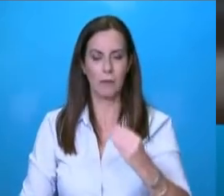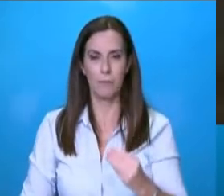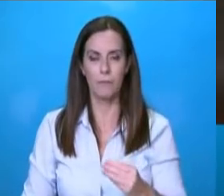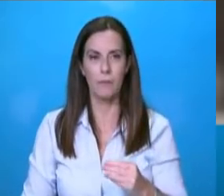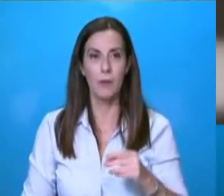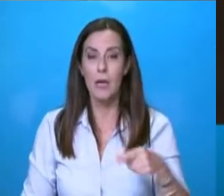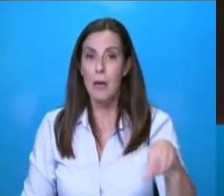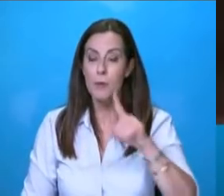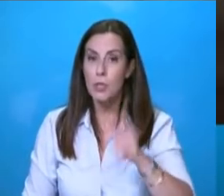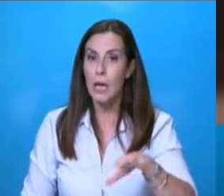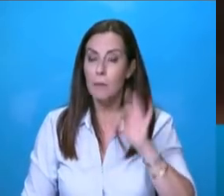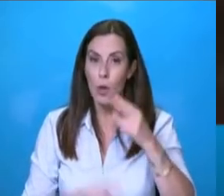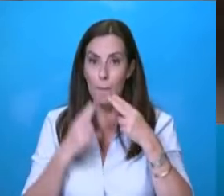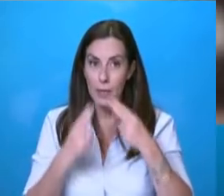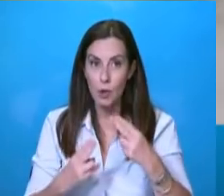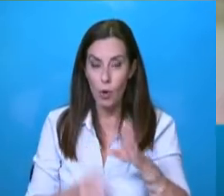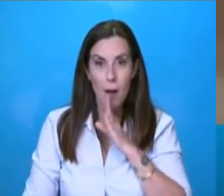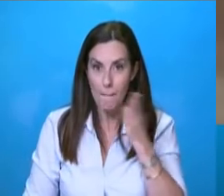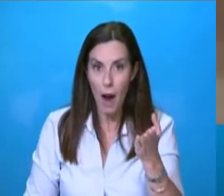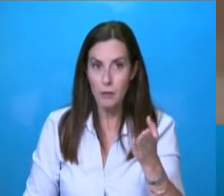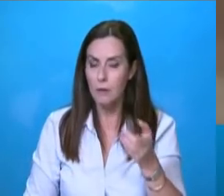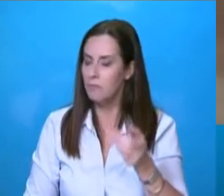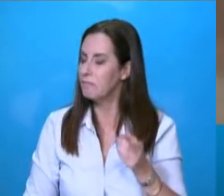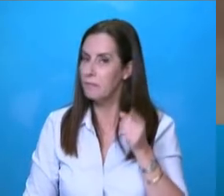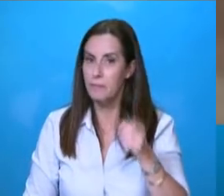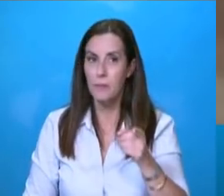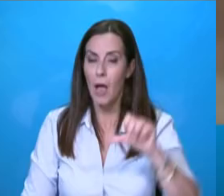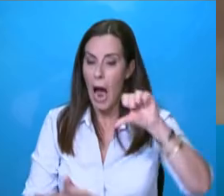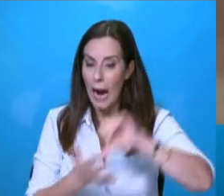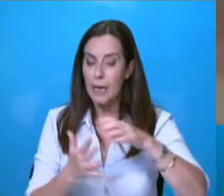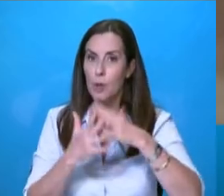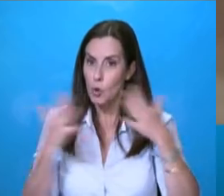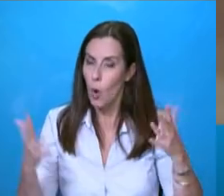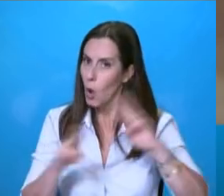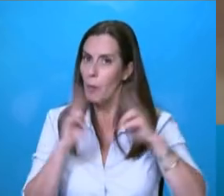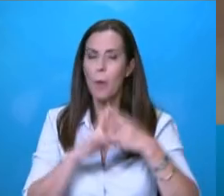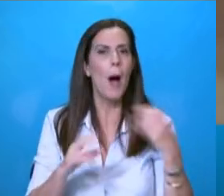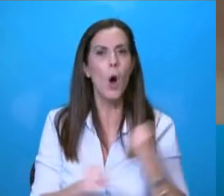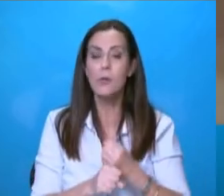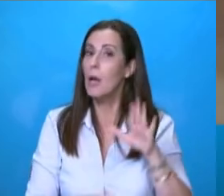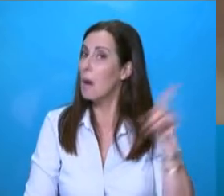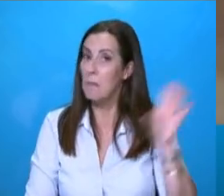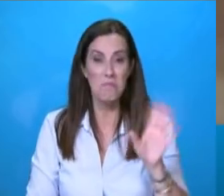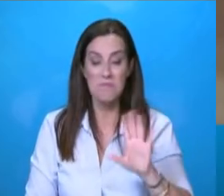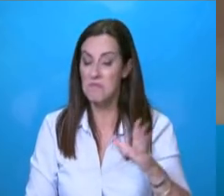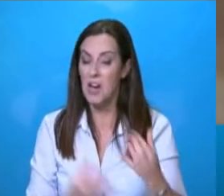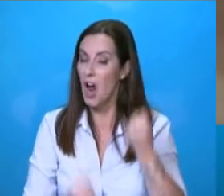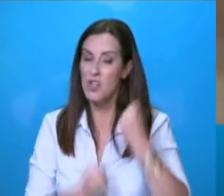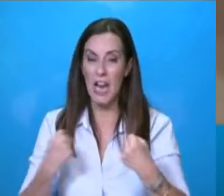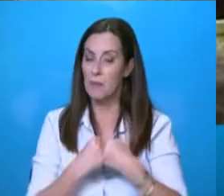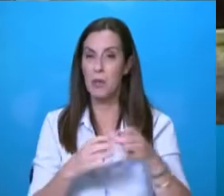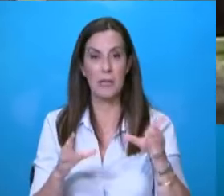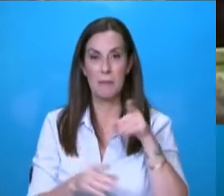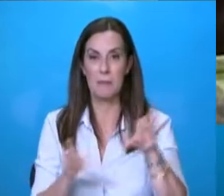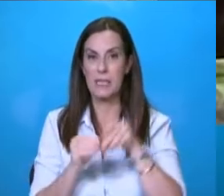כל אלו שצריכים למצוא פתרונות לצרה הזו, צריך להגיד שערים גדולות ומתקדמות בעולם מתקשות אף הן להתמודד עם בעיות